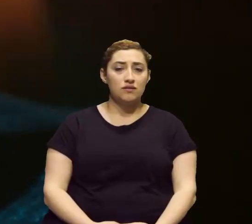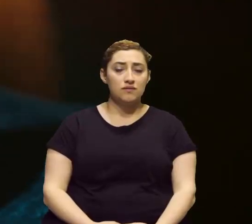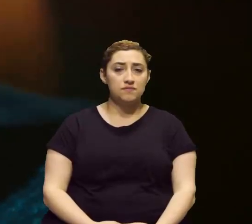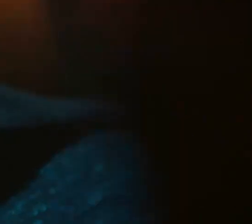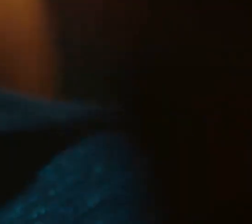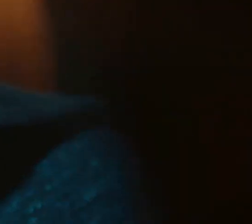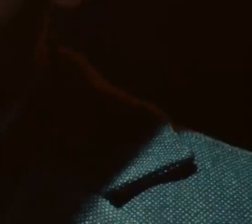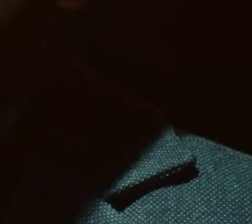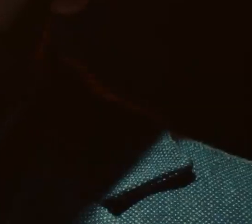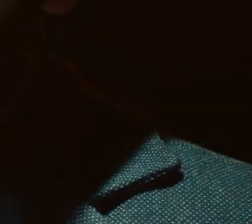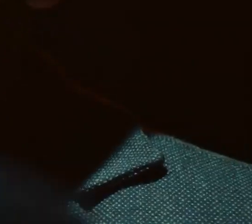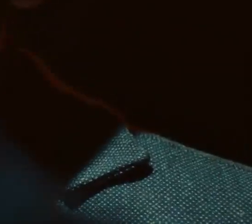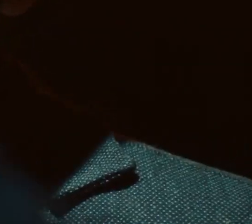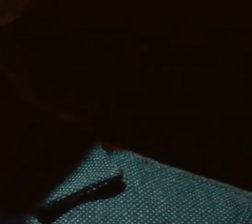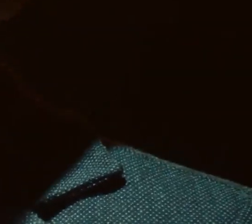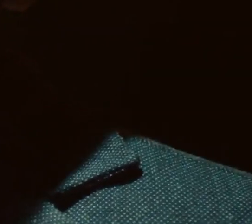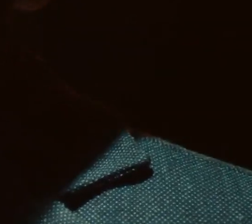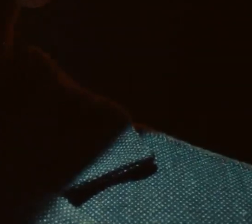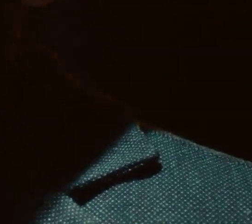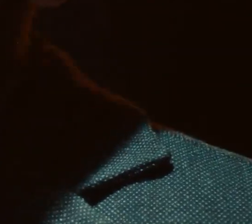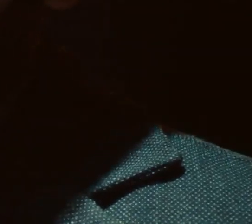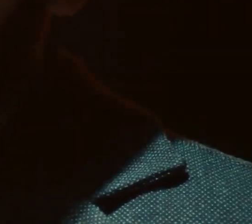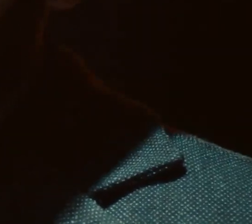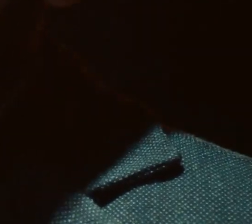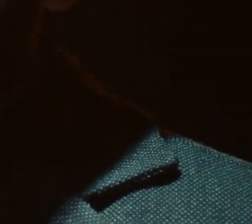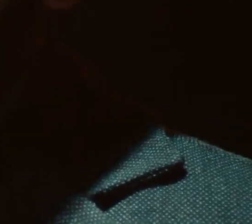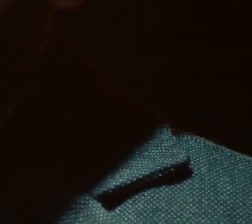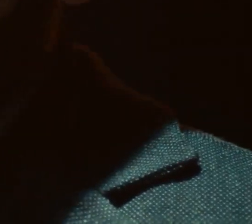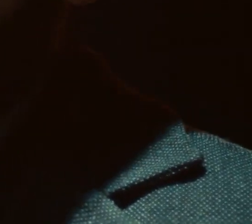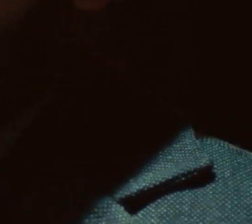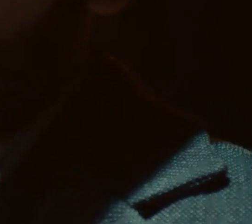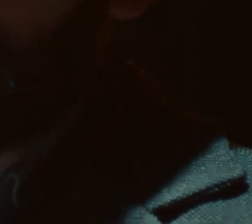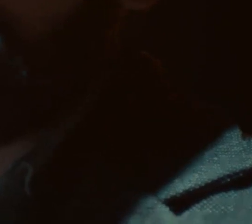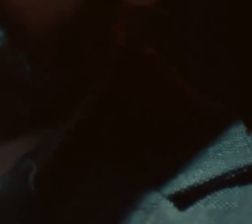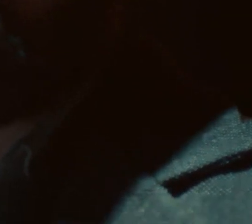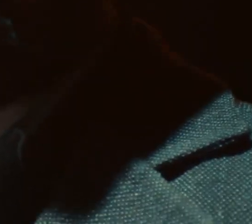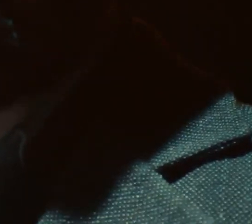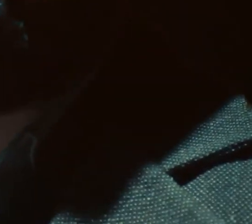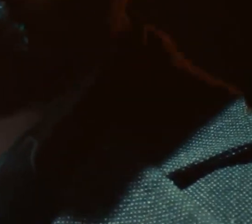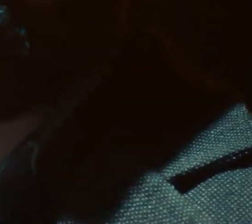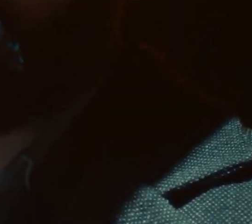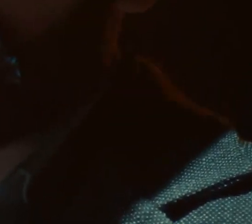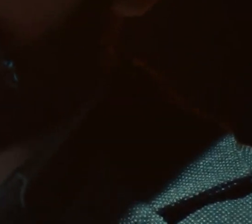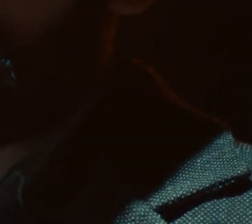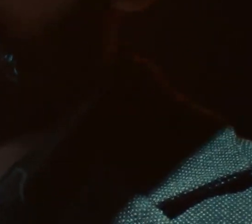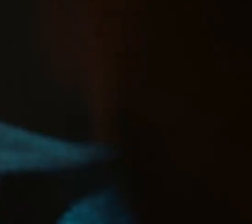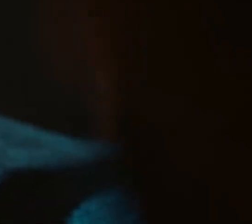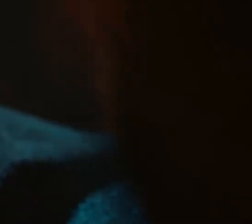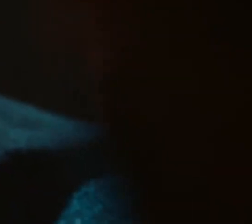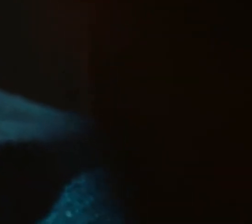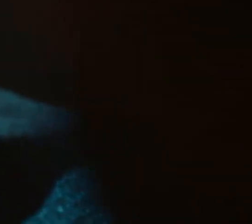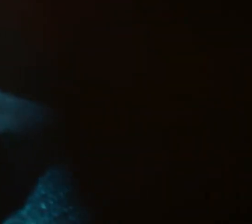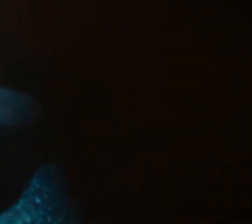pencereden. Bir süre daha baktılar birbirlerine. Galip bakışlarını yere indirdi. Ali Fethi'nin yanağını patpatlıyor.